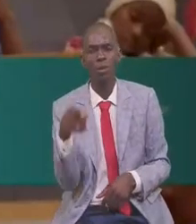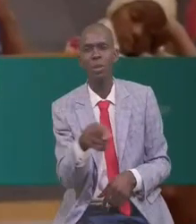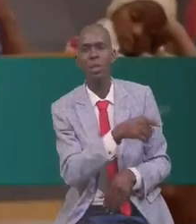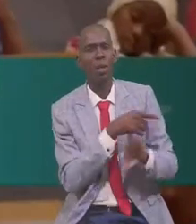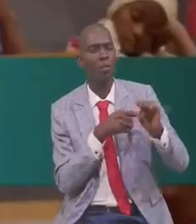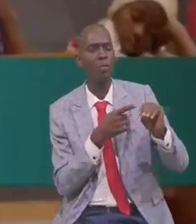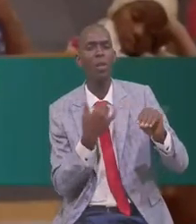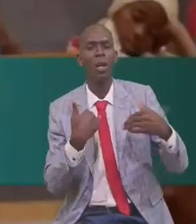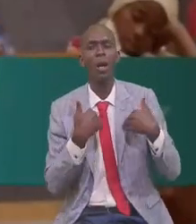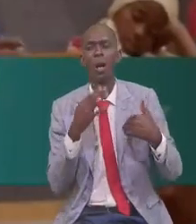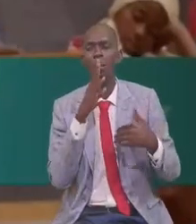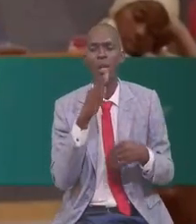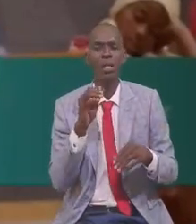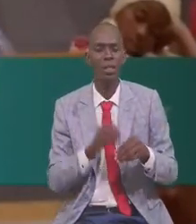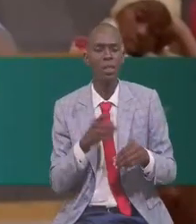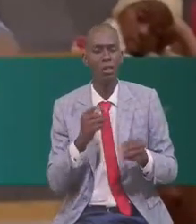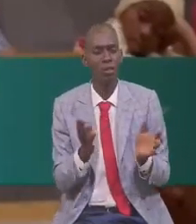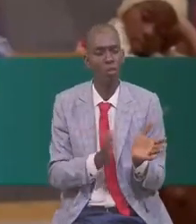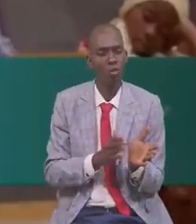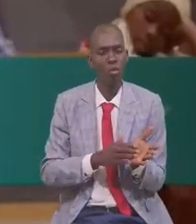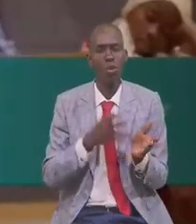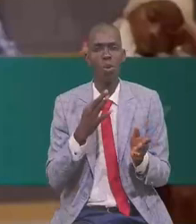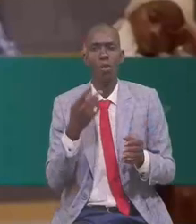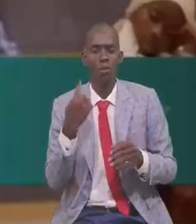prophètes. Et ils ont déjà des dons, des